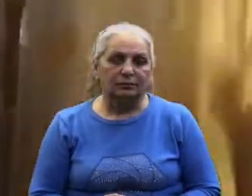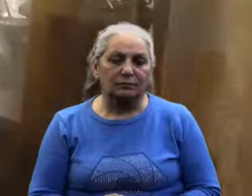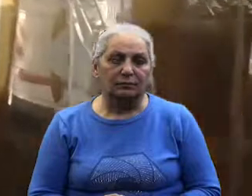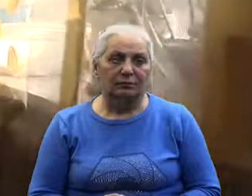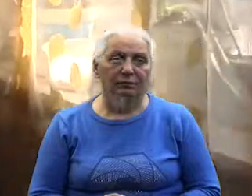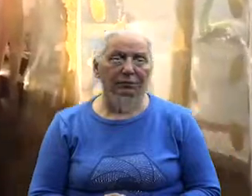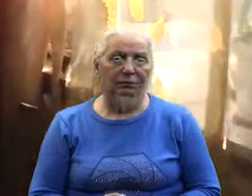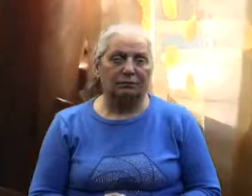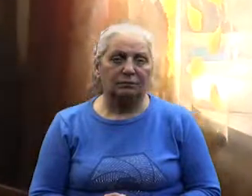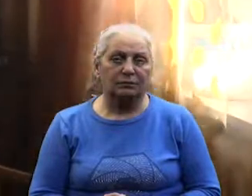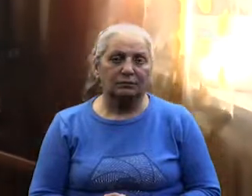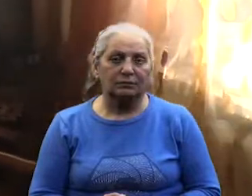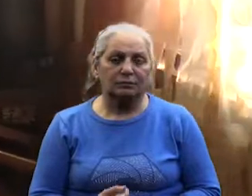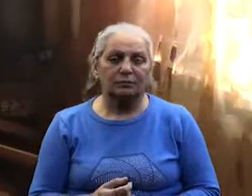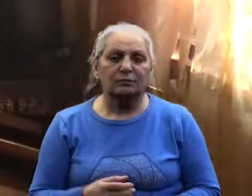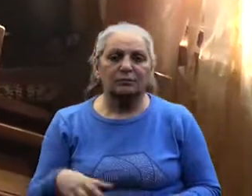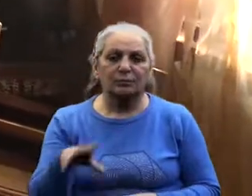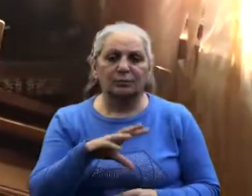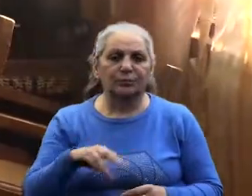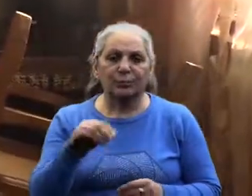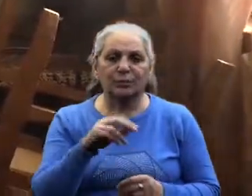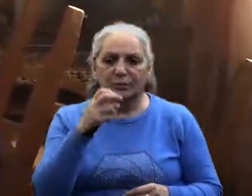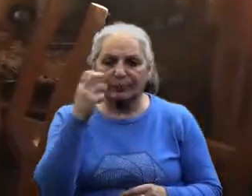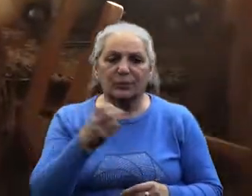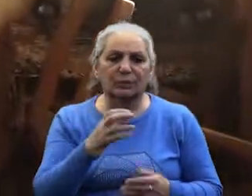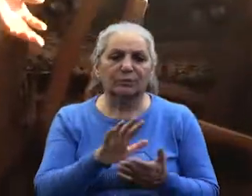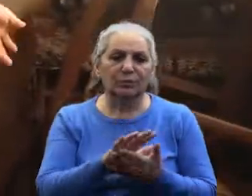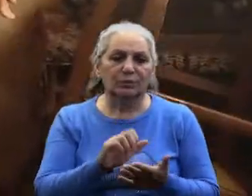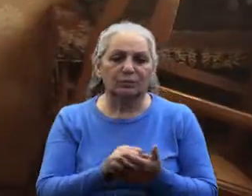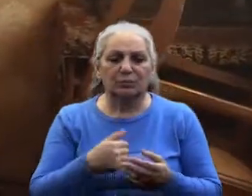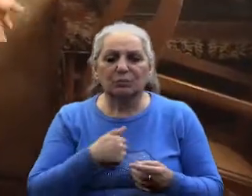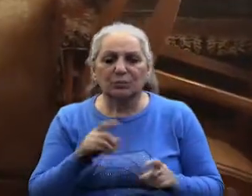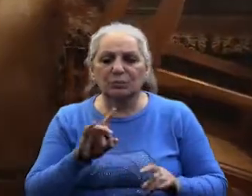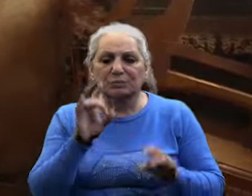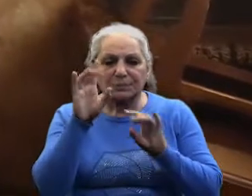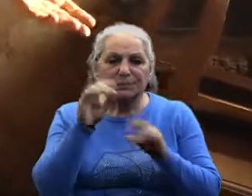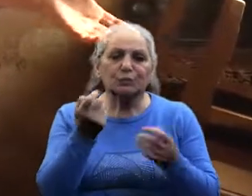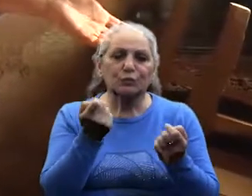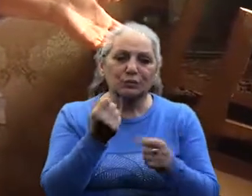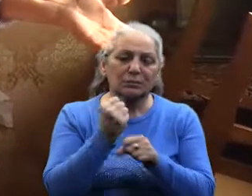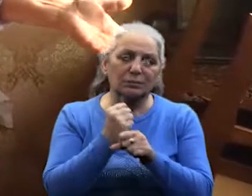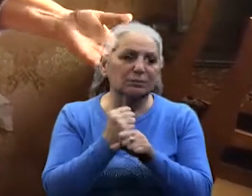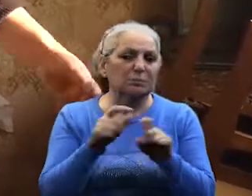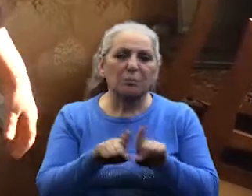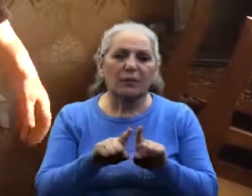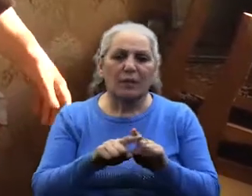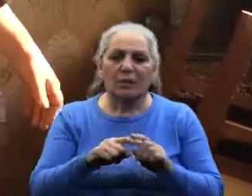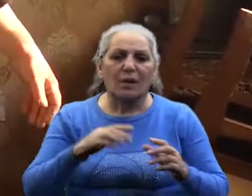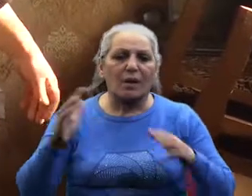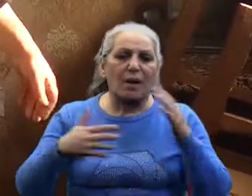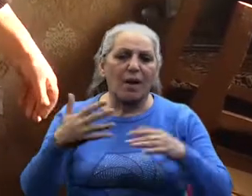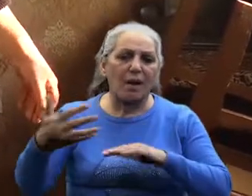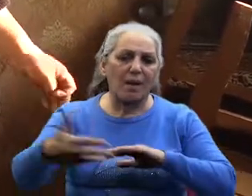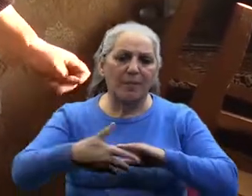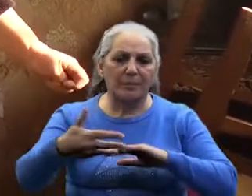քանդվում է, հոտ էլ ասախ, դե ներսից մի քիչ դզմզում ենք, բայց ինչ, քամին ներս է մտնում։